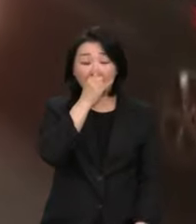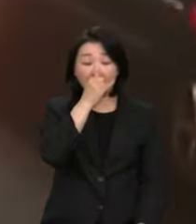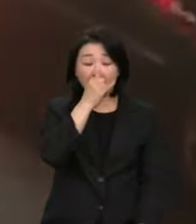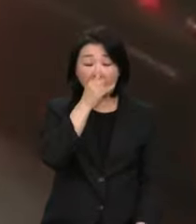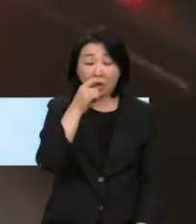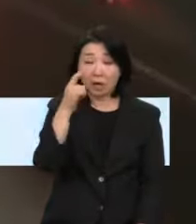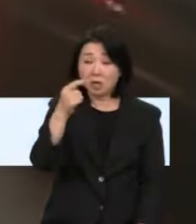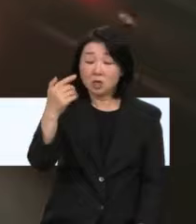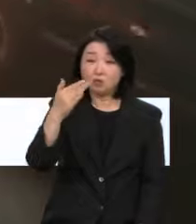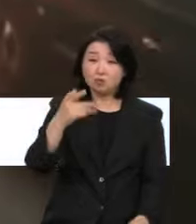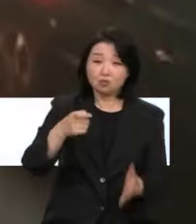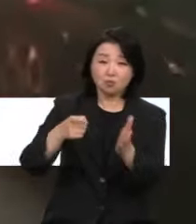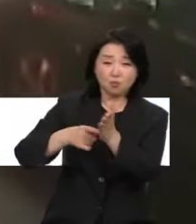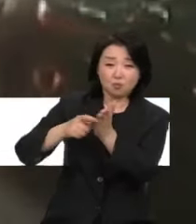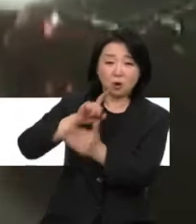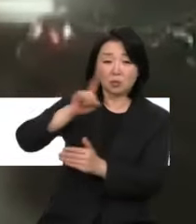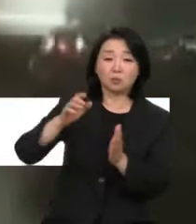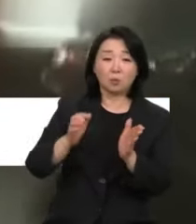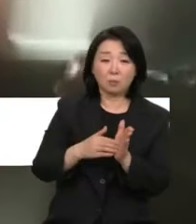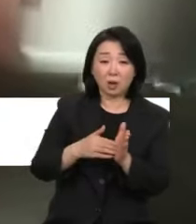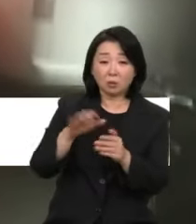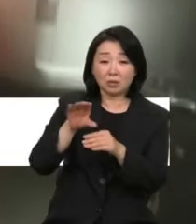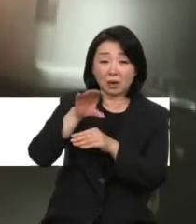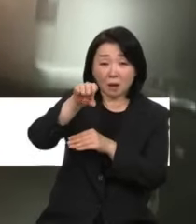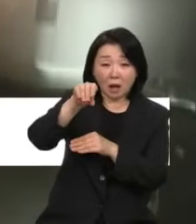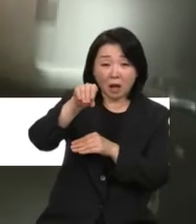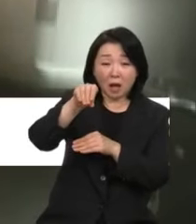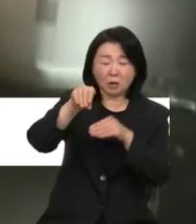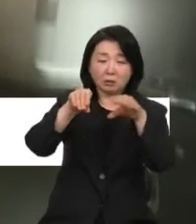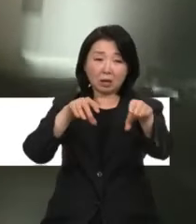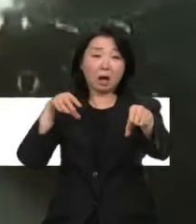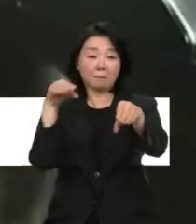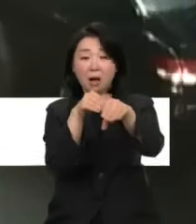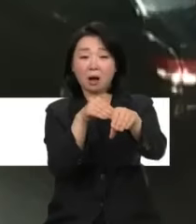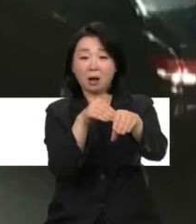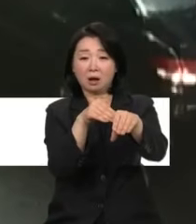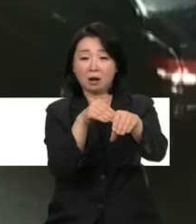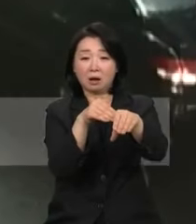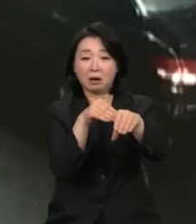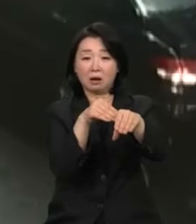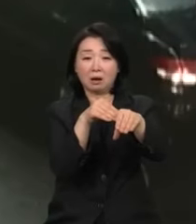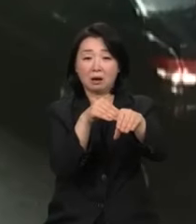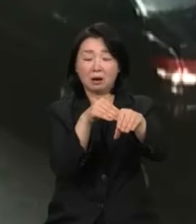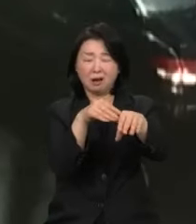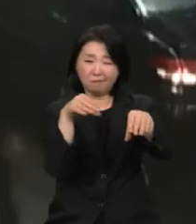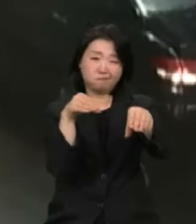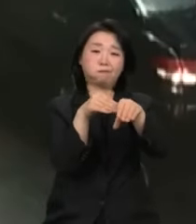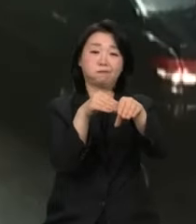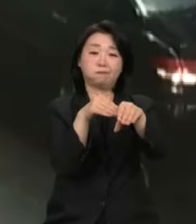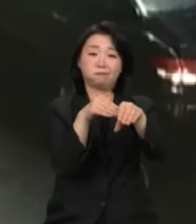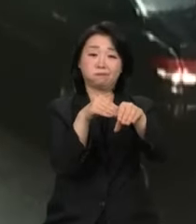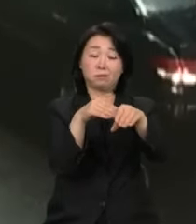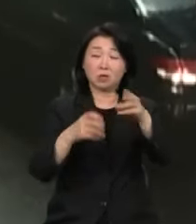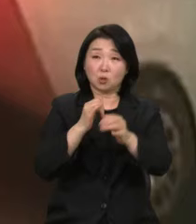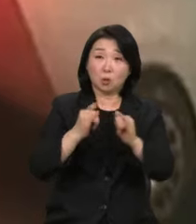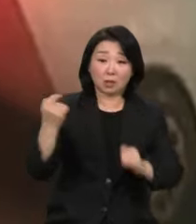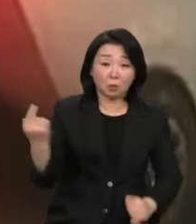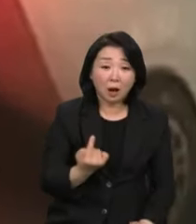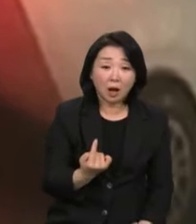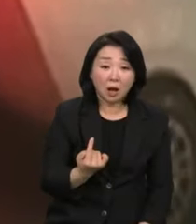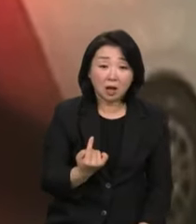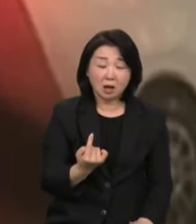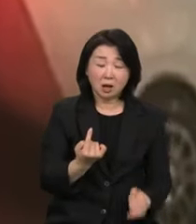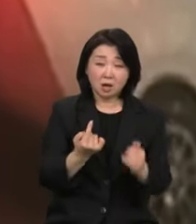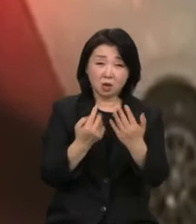구조 요청을 하는 순간 멈췄던 차가 움직이더니 주차된 차량을 들이받습니다. 쿵 하는 소리에 뛰어온 사람들.